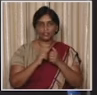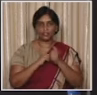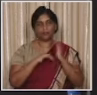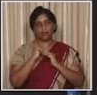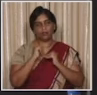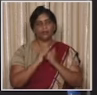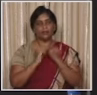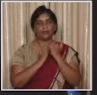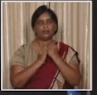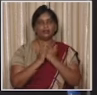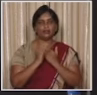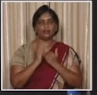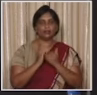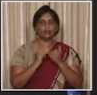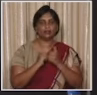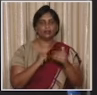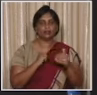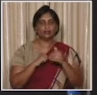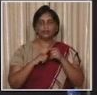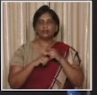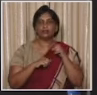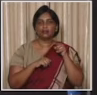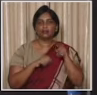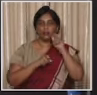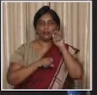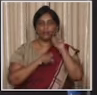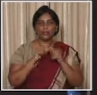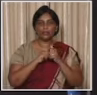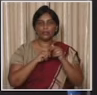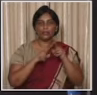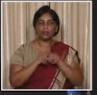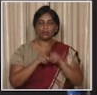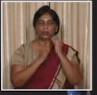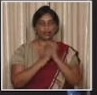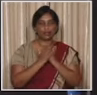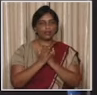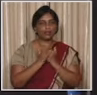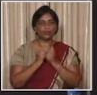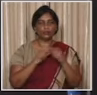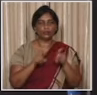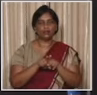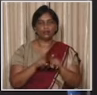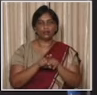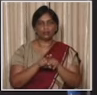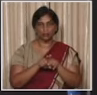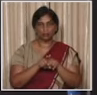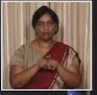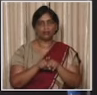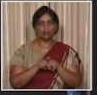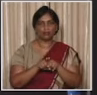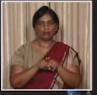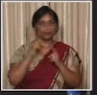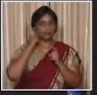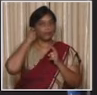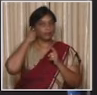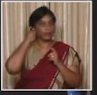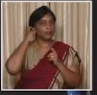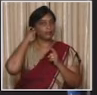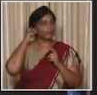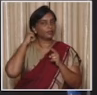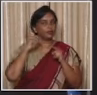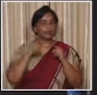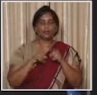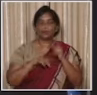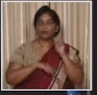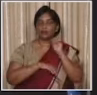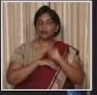වැරදුනේ. අන්තිමට ජනතාව රෝගීන් මැරුණේ. ඉන්දා වහා මේක නතර කළා